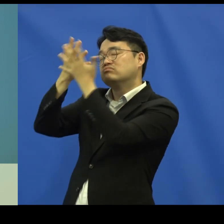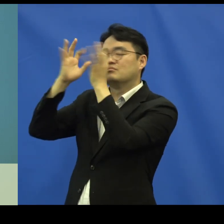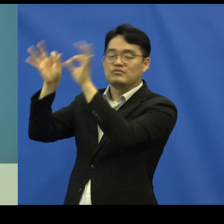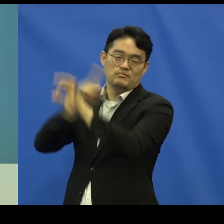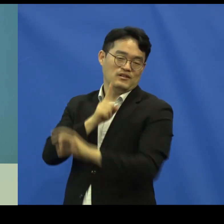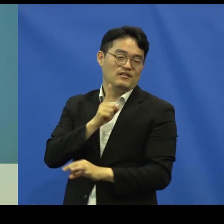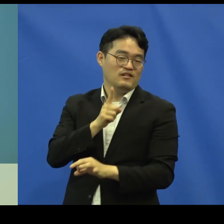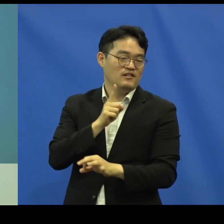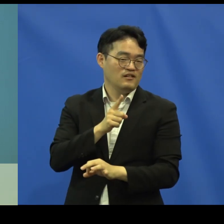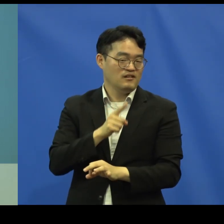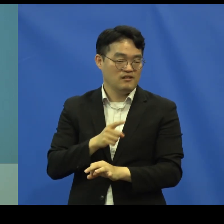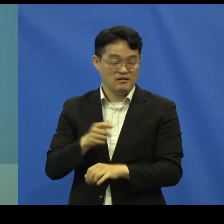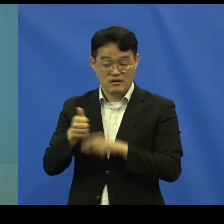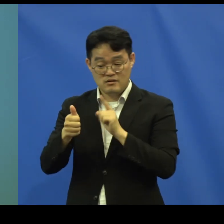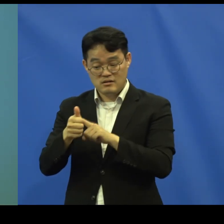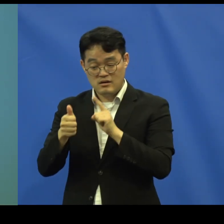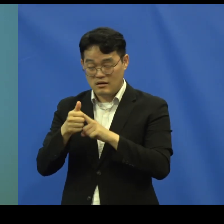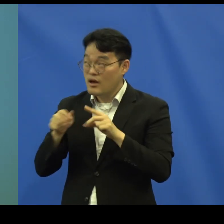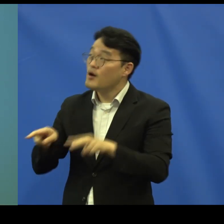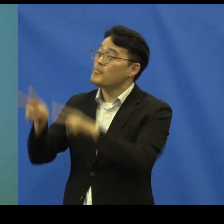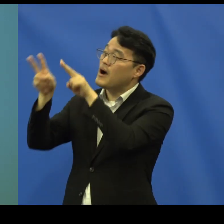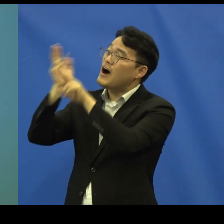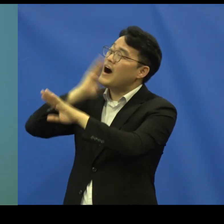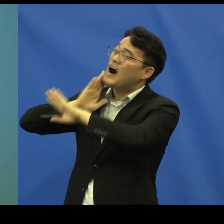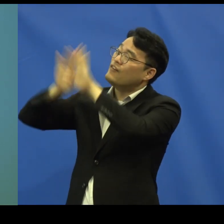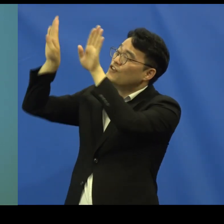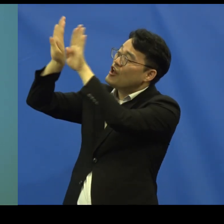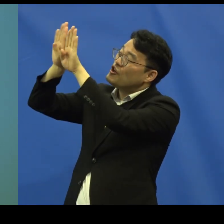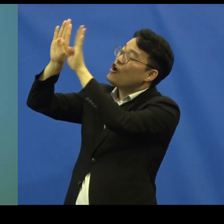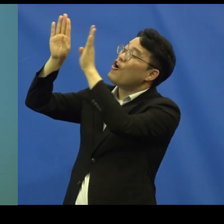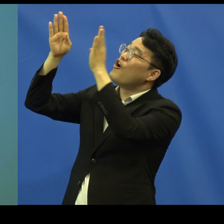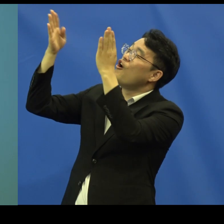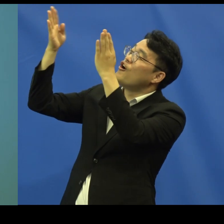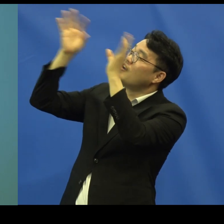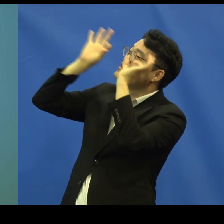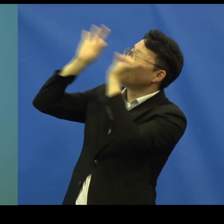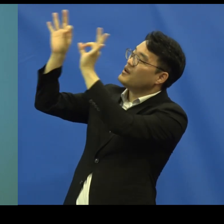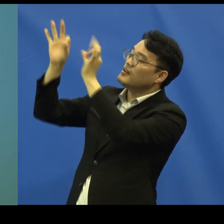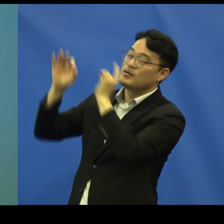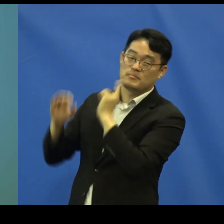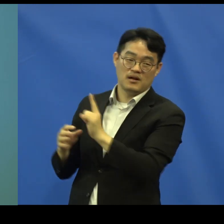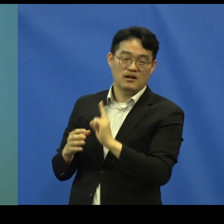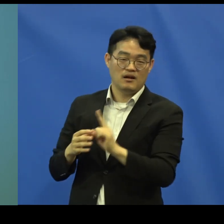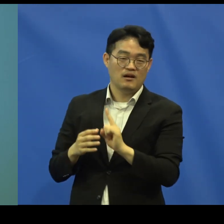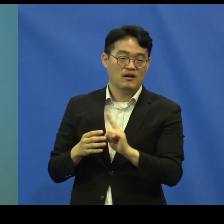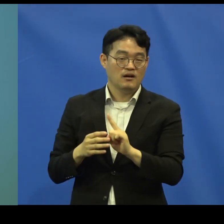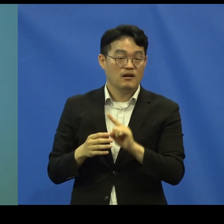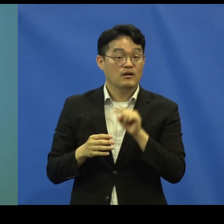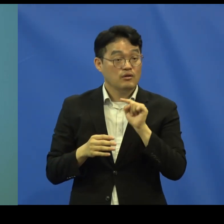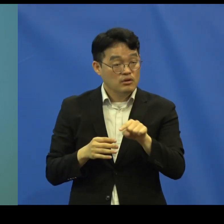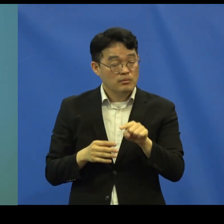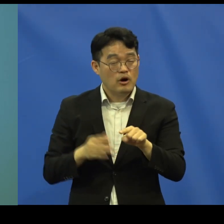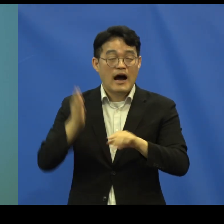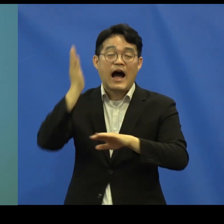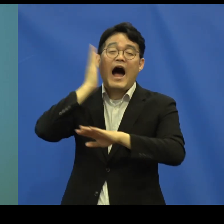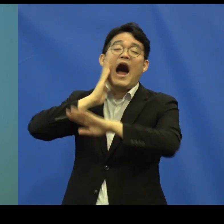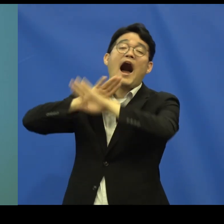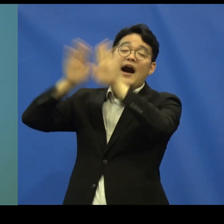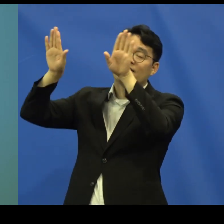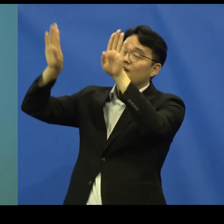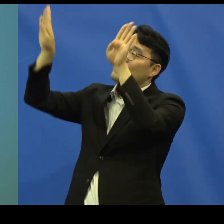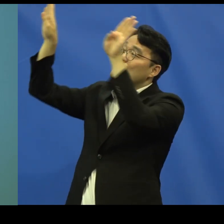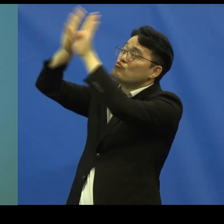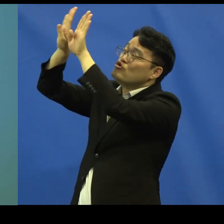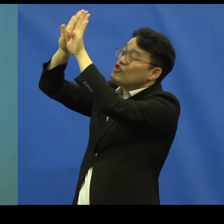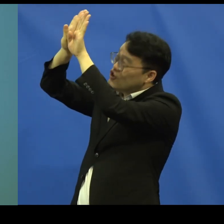봤죠? 하늘에 열린 문을 보았다는 것. 자, 여기 먼저 주목해야 될 단어가 하늘문입니다. 하늘이 열렸다는